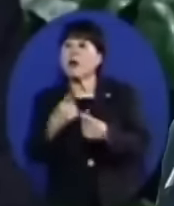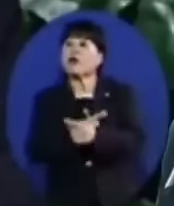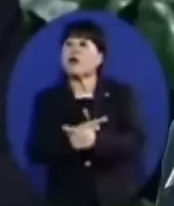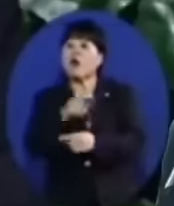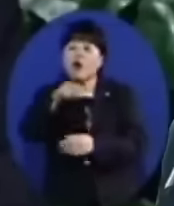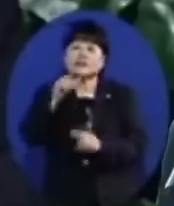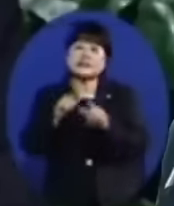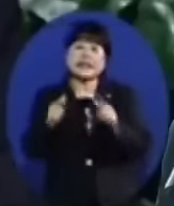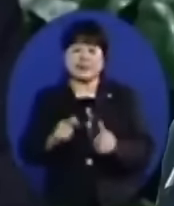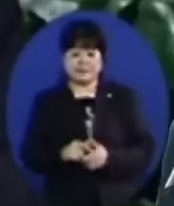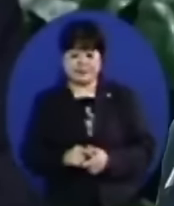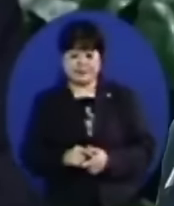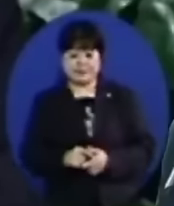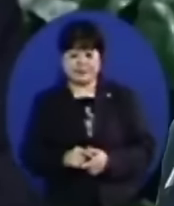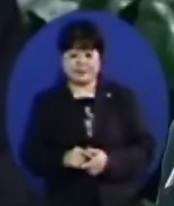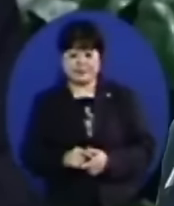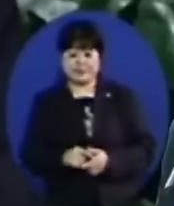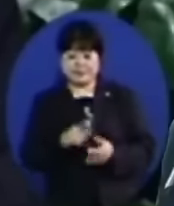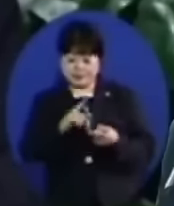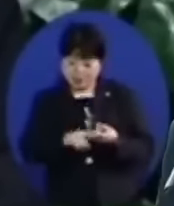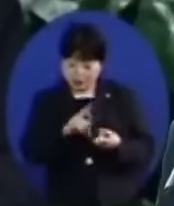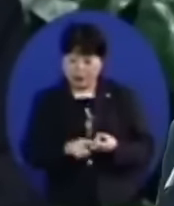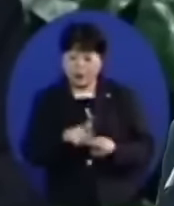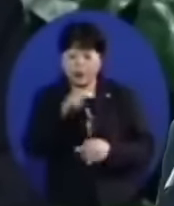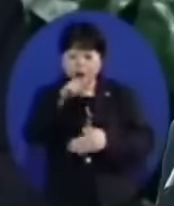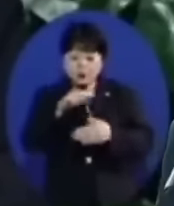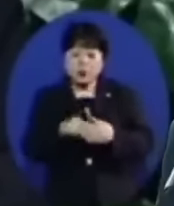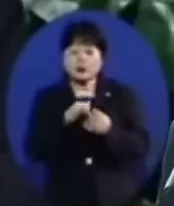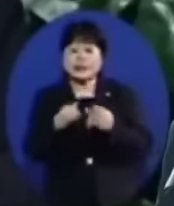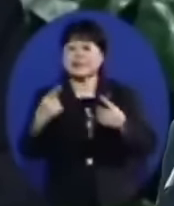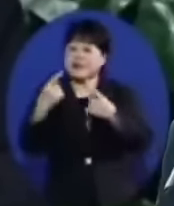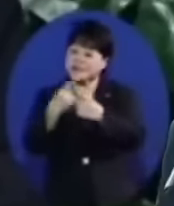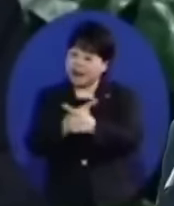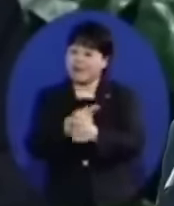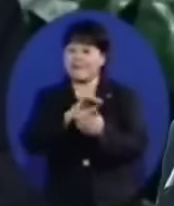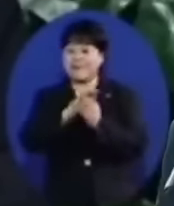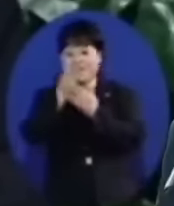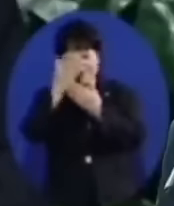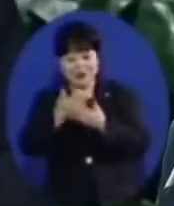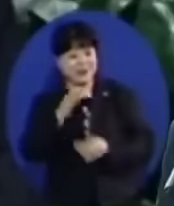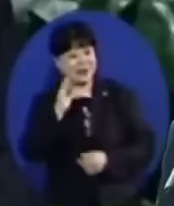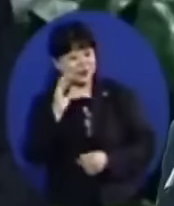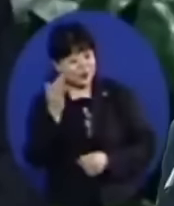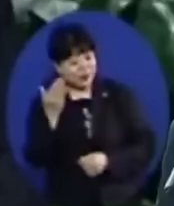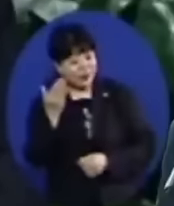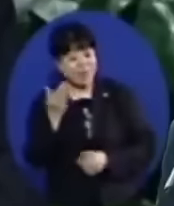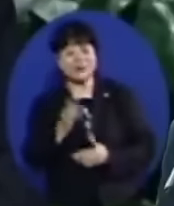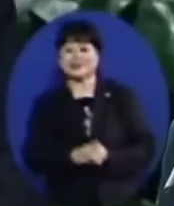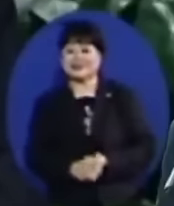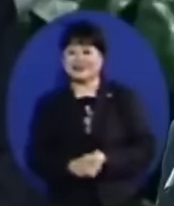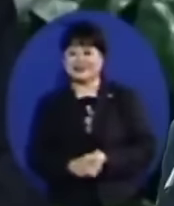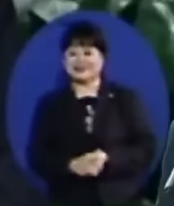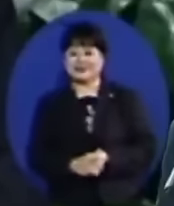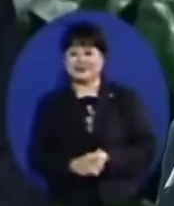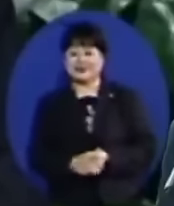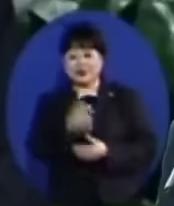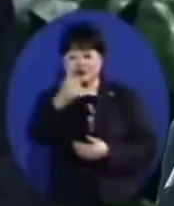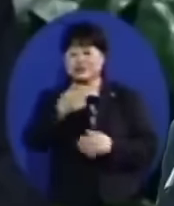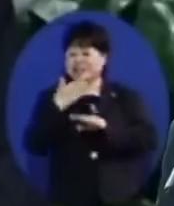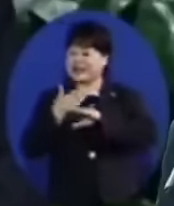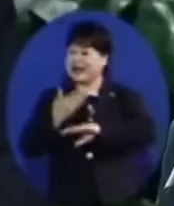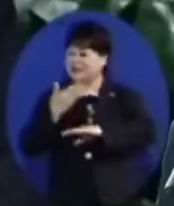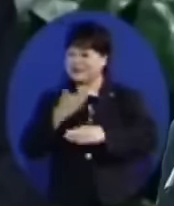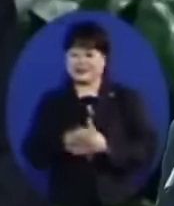사람은 안 변했어도 속사람은 변했네. 주인이